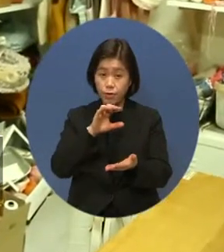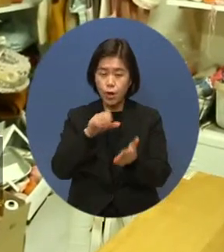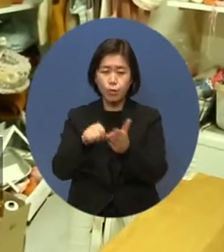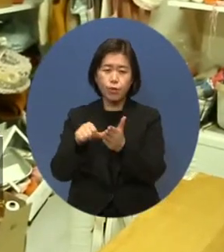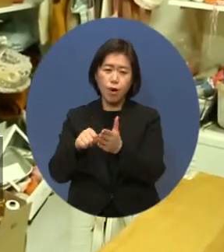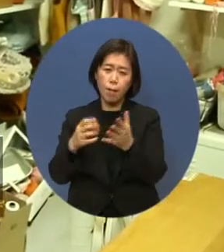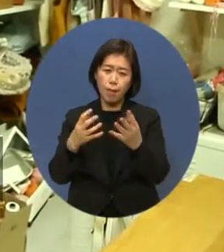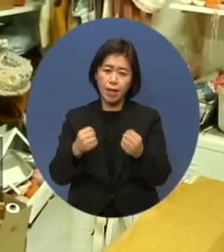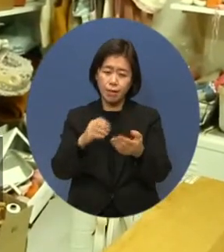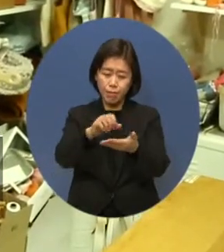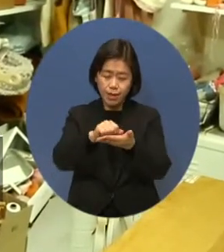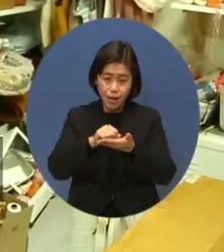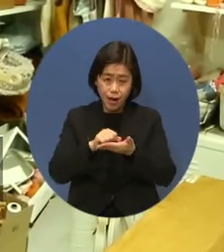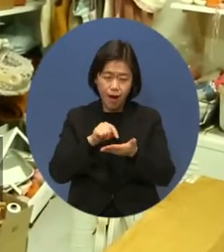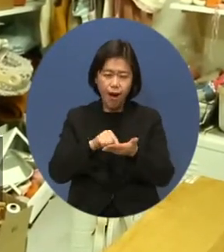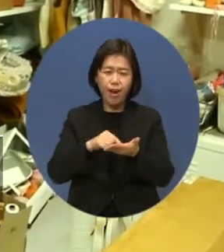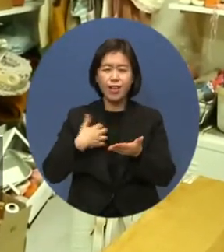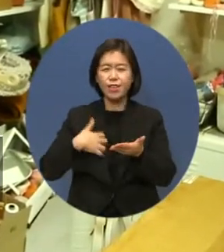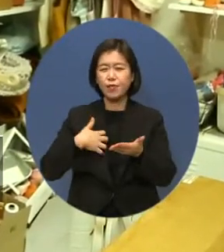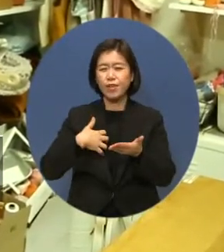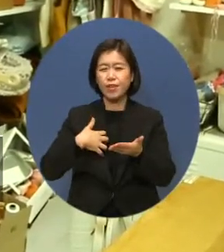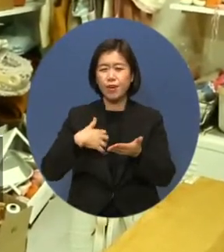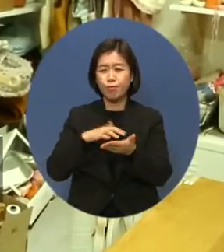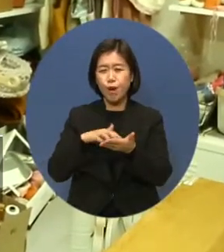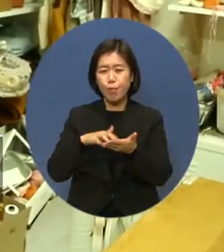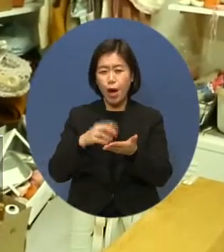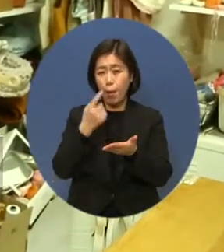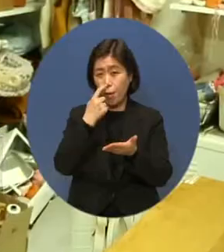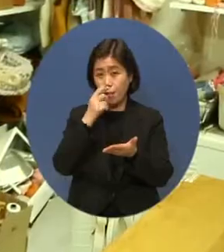그리고 쉽게 점자를 학습할 수 있었으면 좋겠습니다.